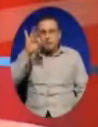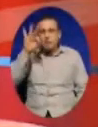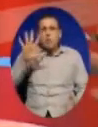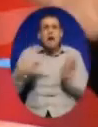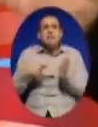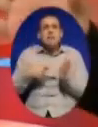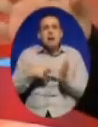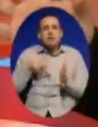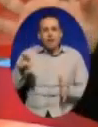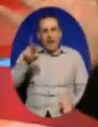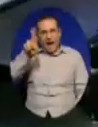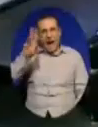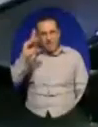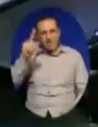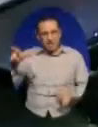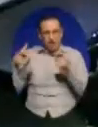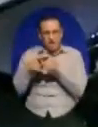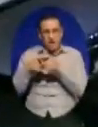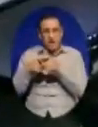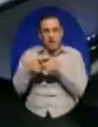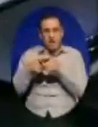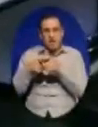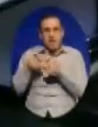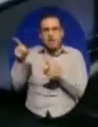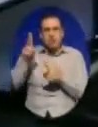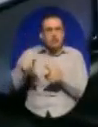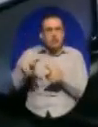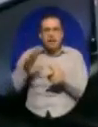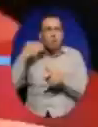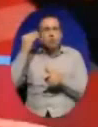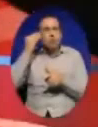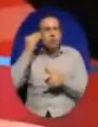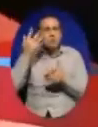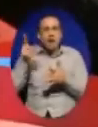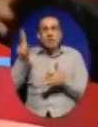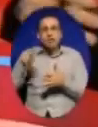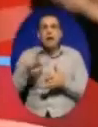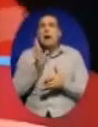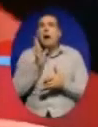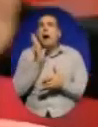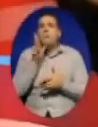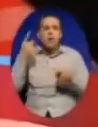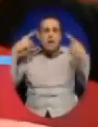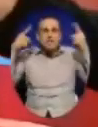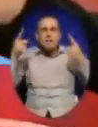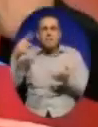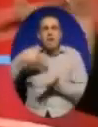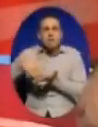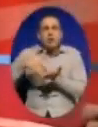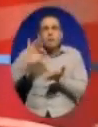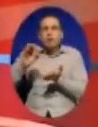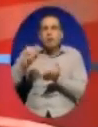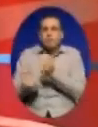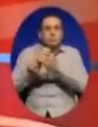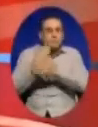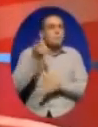הסיבה למה רד הוציאה ממנה, אני כבר לא זוכר את המספר, אבל מספר עצום של יזמים ושל המשכים ושל סטארט-אפים,